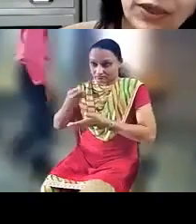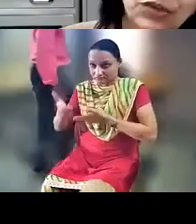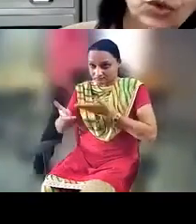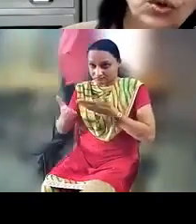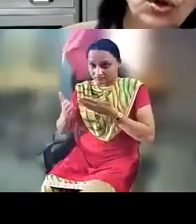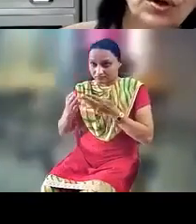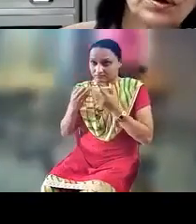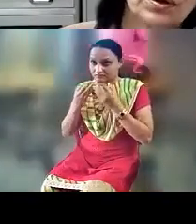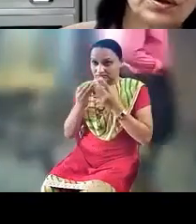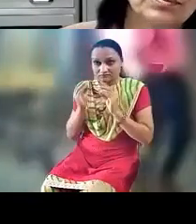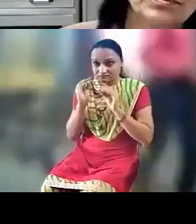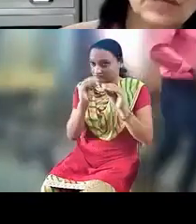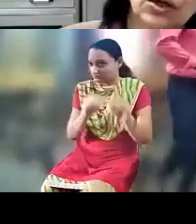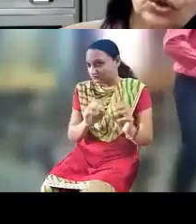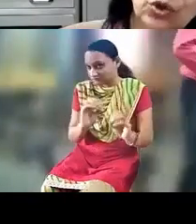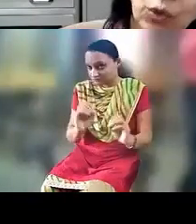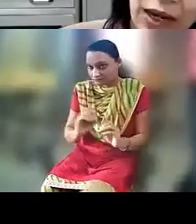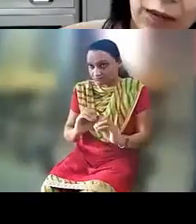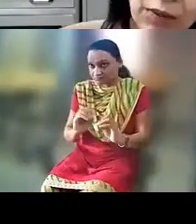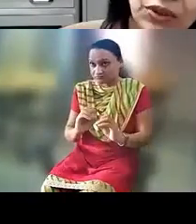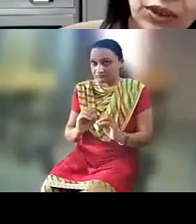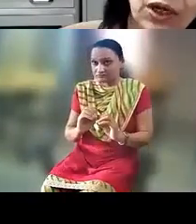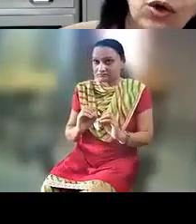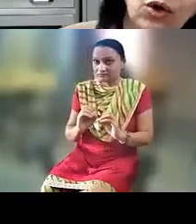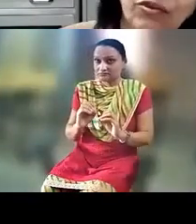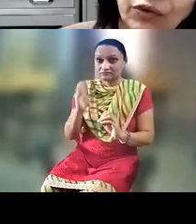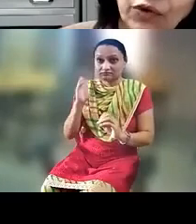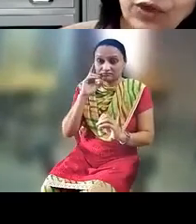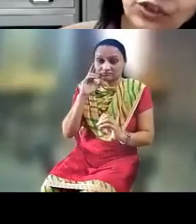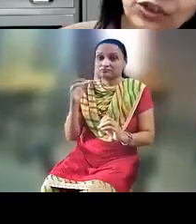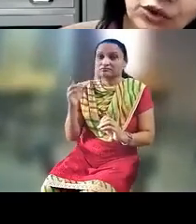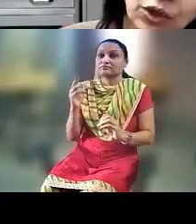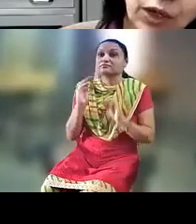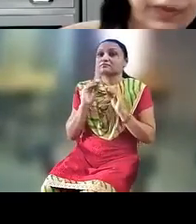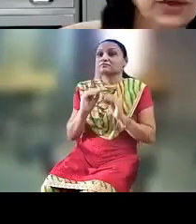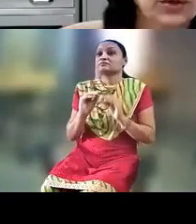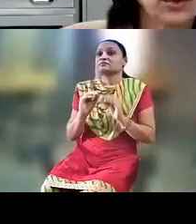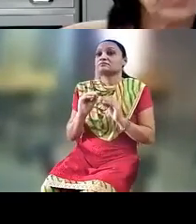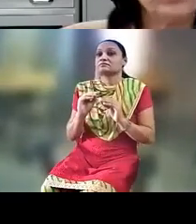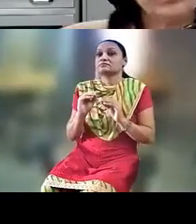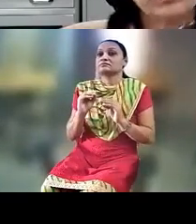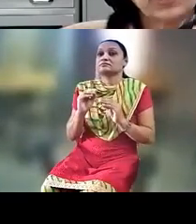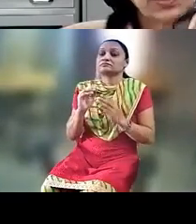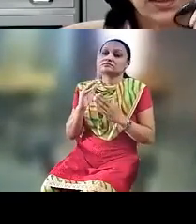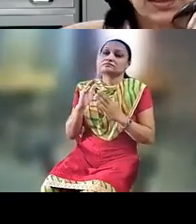मत भेजो और उसको मोबाइल पे भी सिखाओ और फिर वो वर्कशीट्स को घर पे करो।